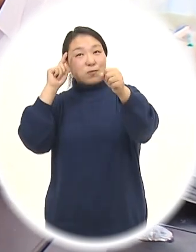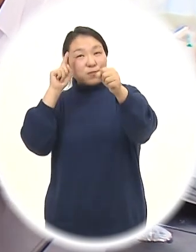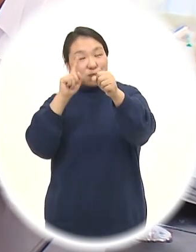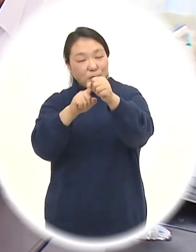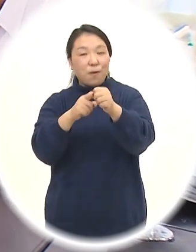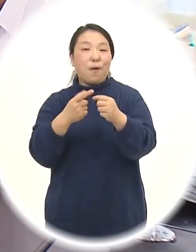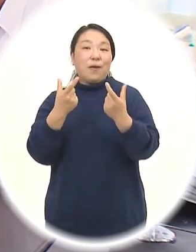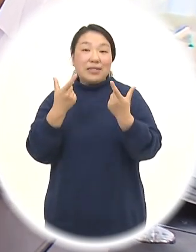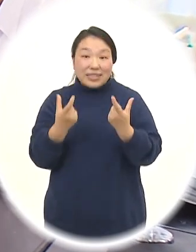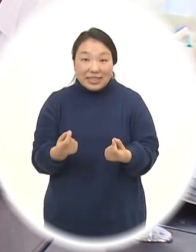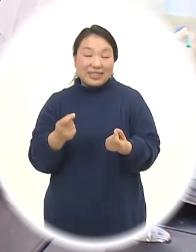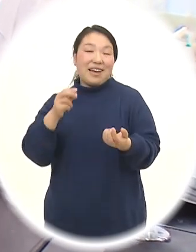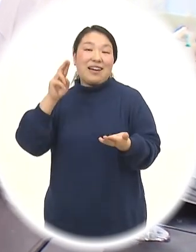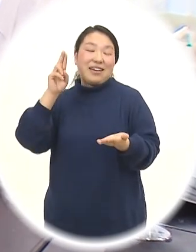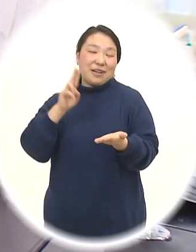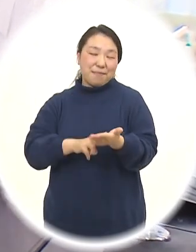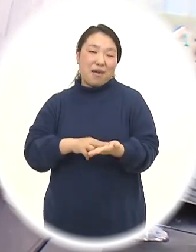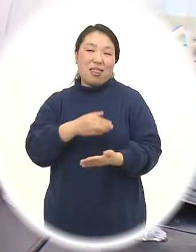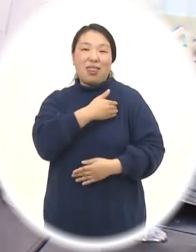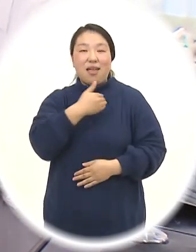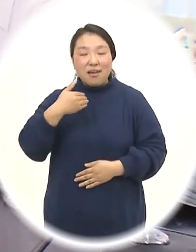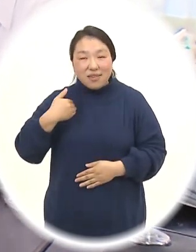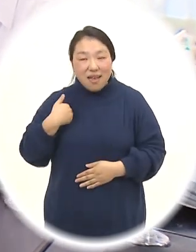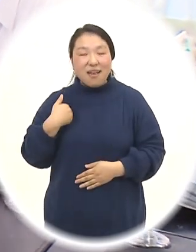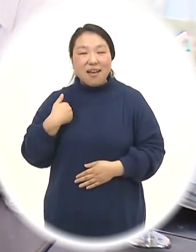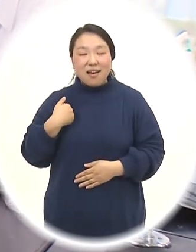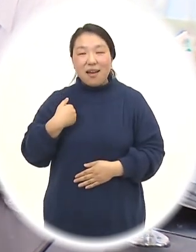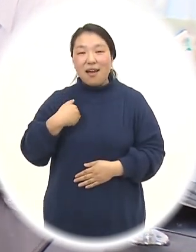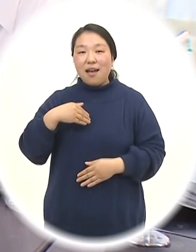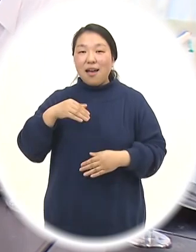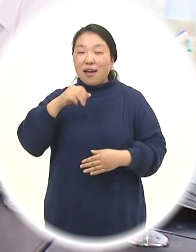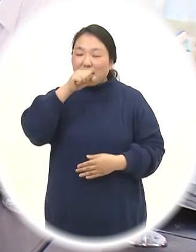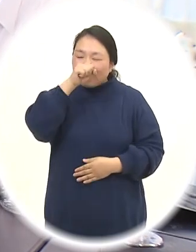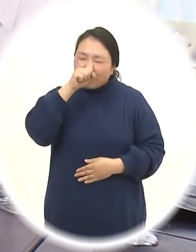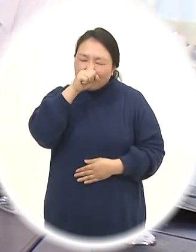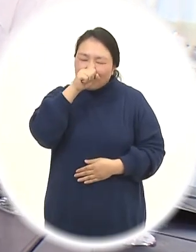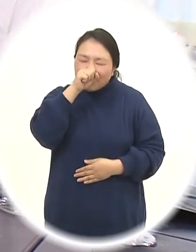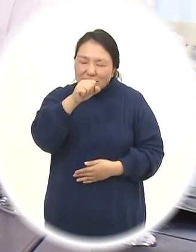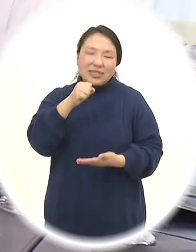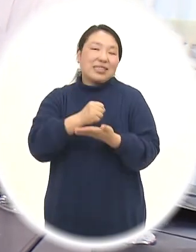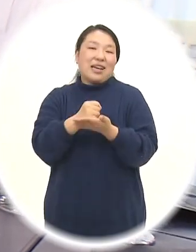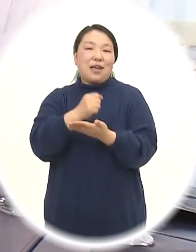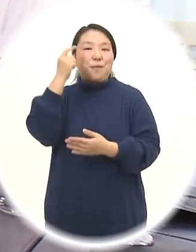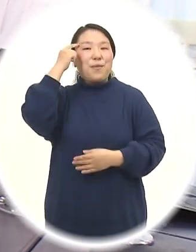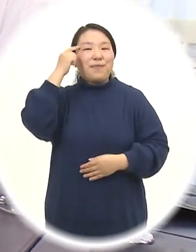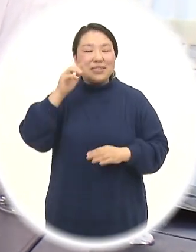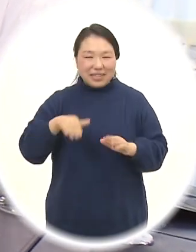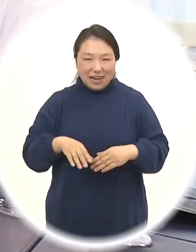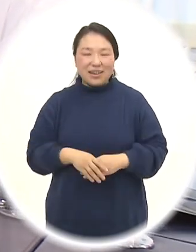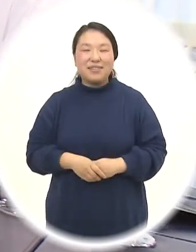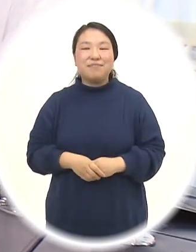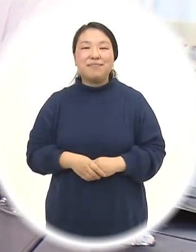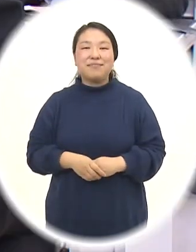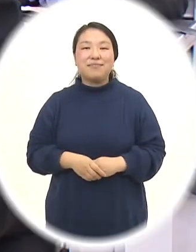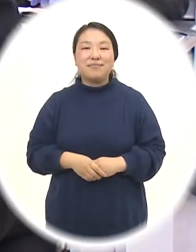目標とか将来の方向性とかが世界と決められてとても良い機会になったかなというふうに思いました